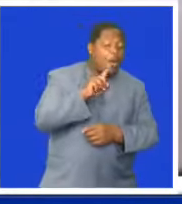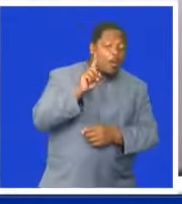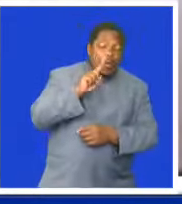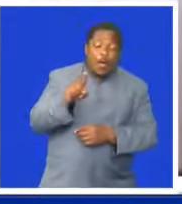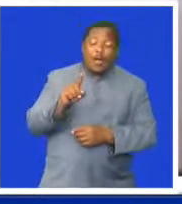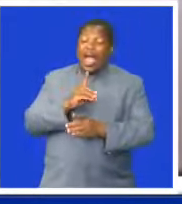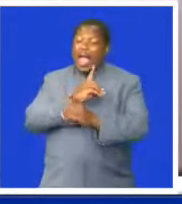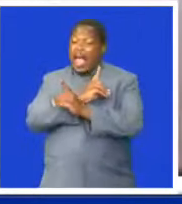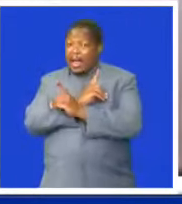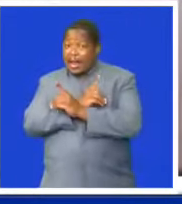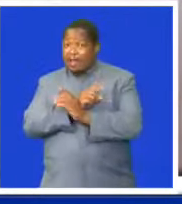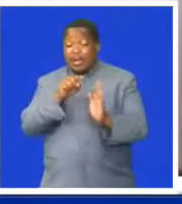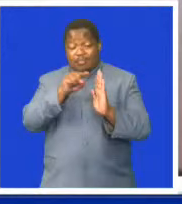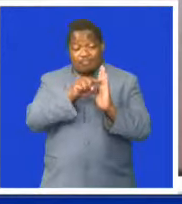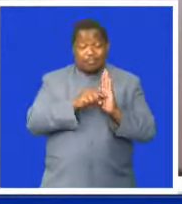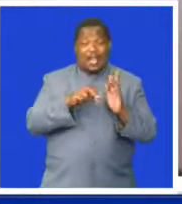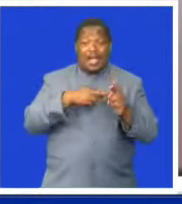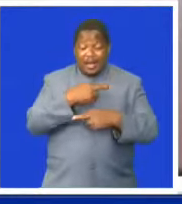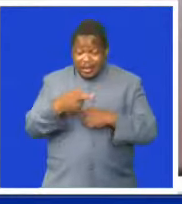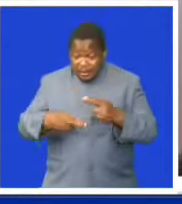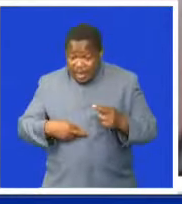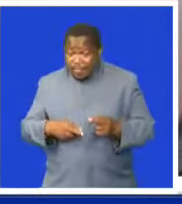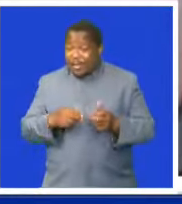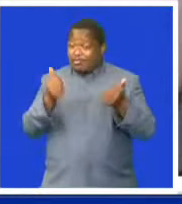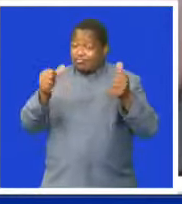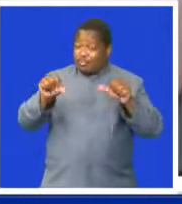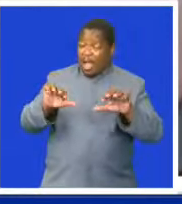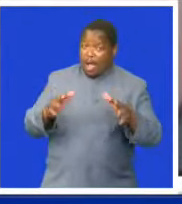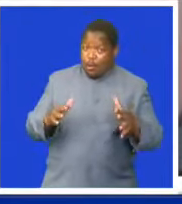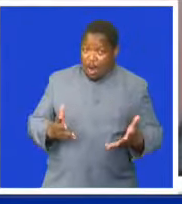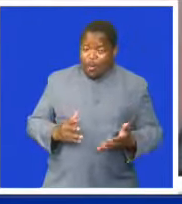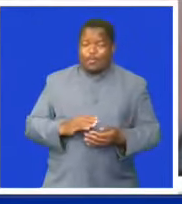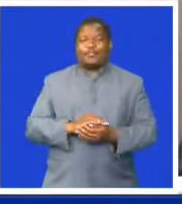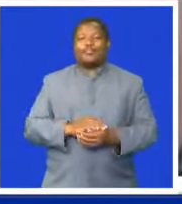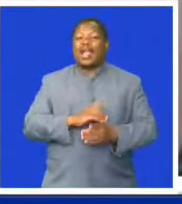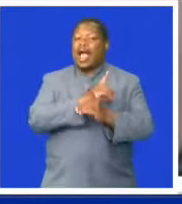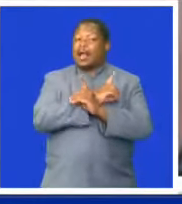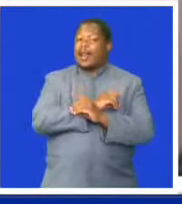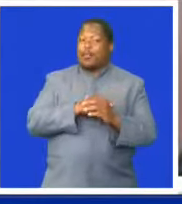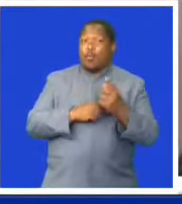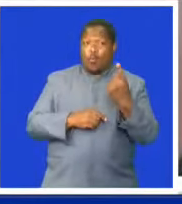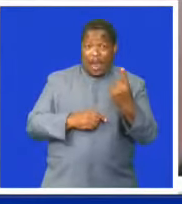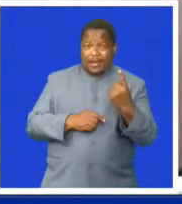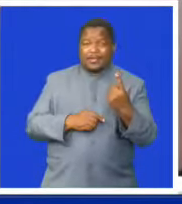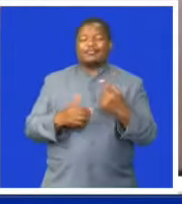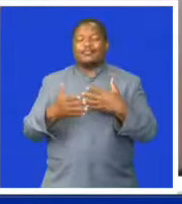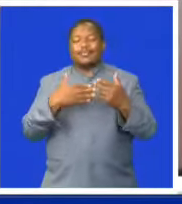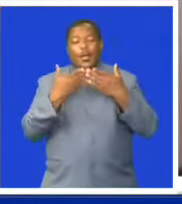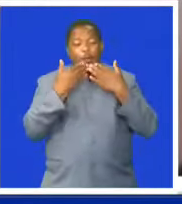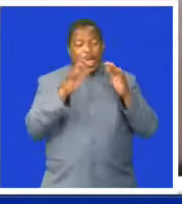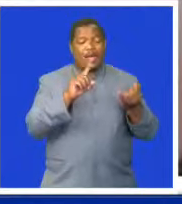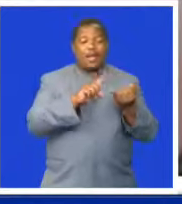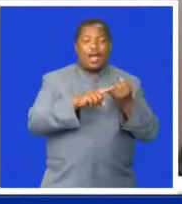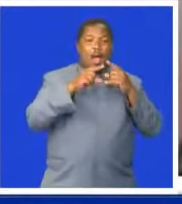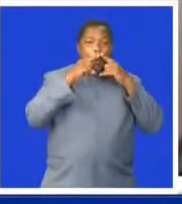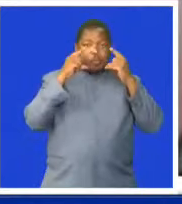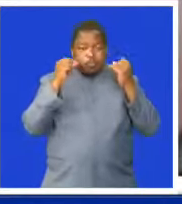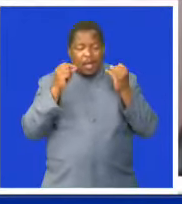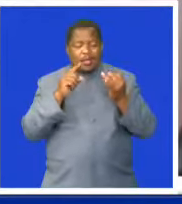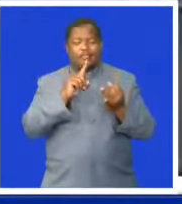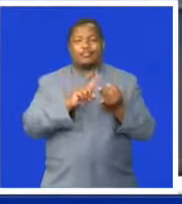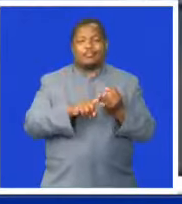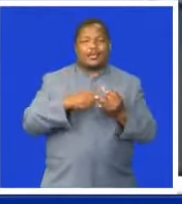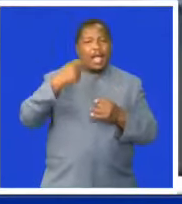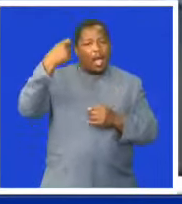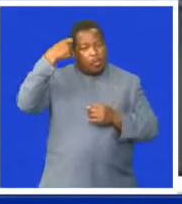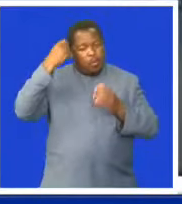litothola kwekuvala buso ema face mask lokungamashumi lasihlanu kwekuhlola lezinga lekushisa kwemtimba lokubili kanye nekugeza kwetandla